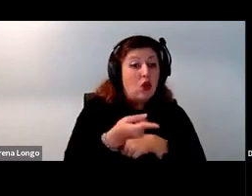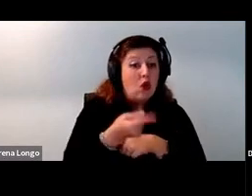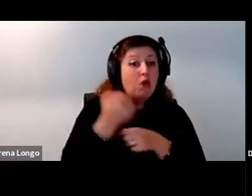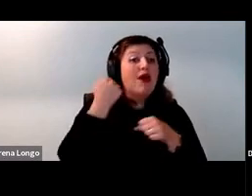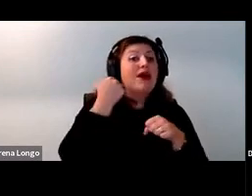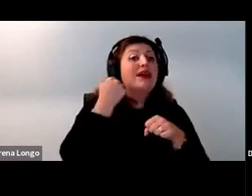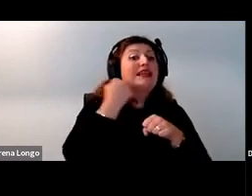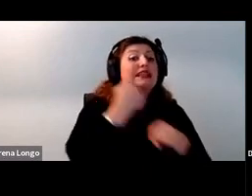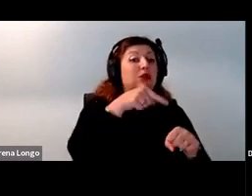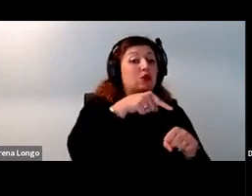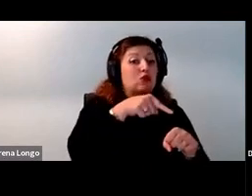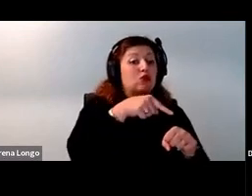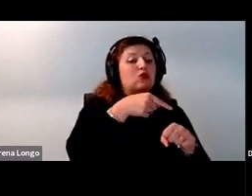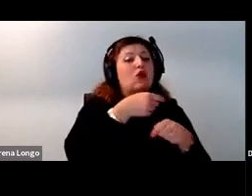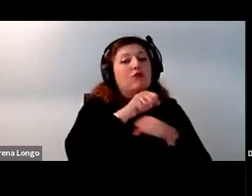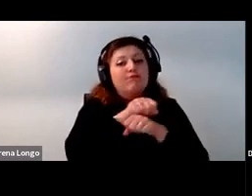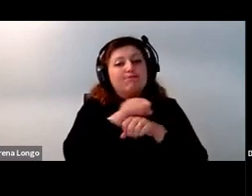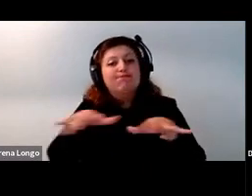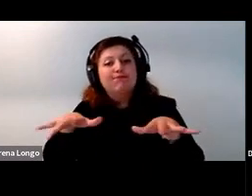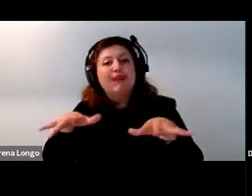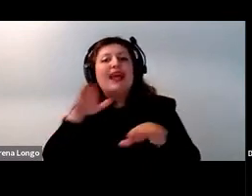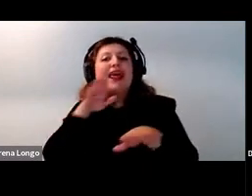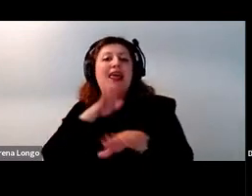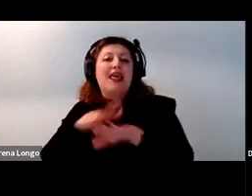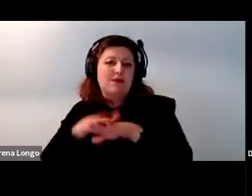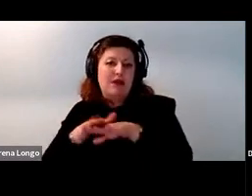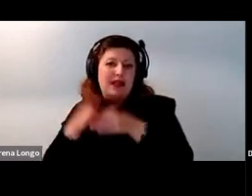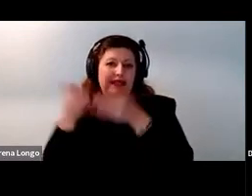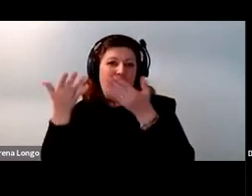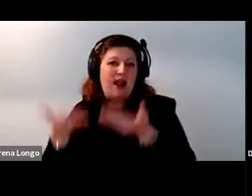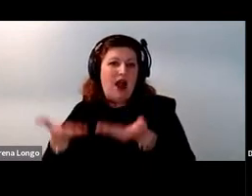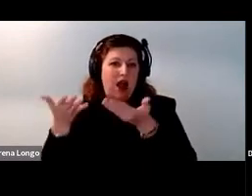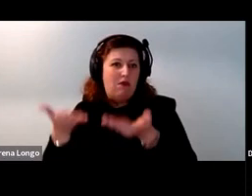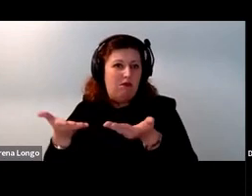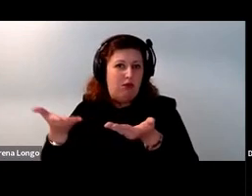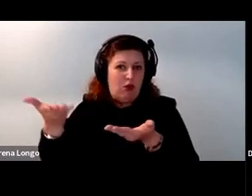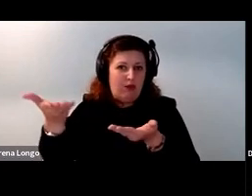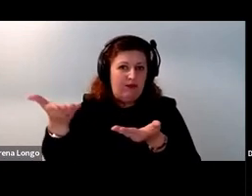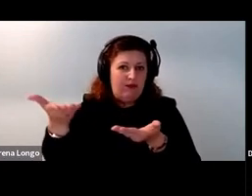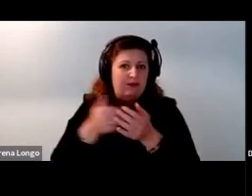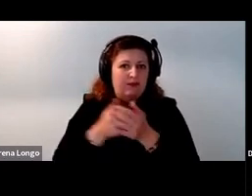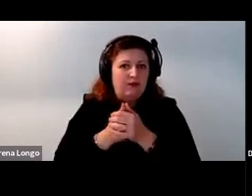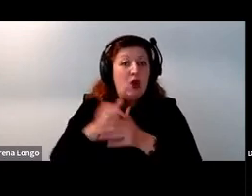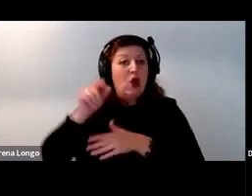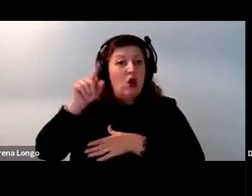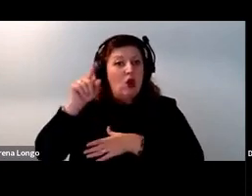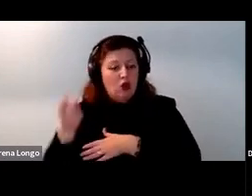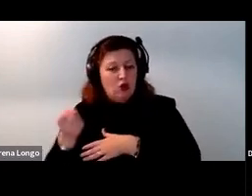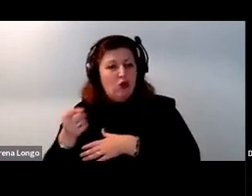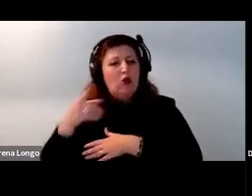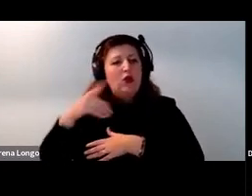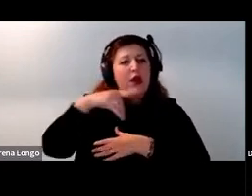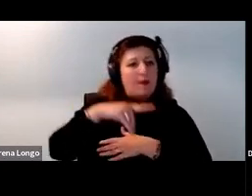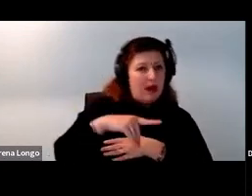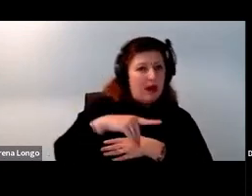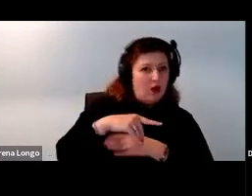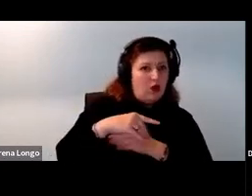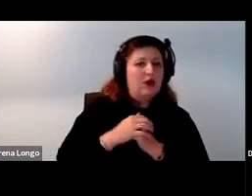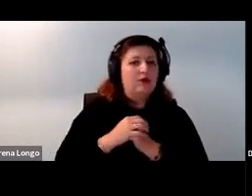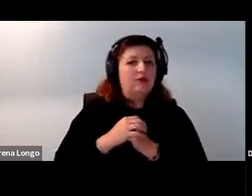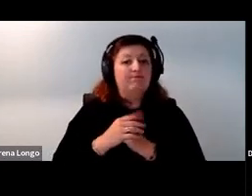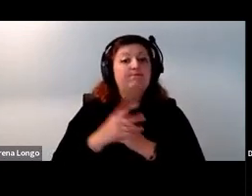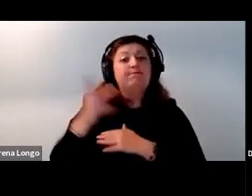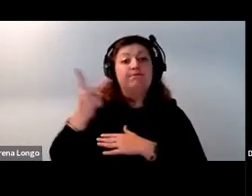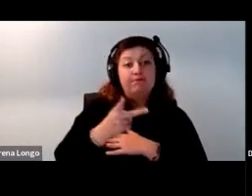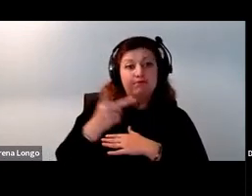cioè l'esperienza sul campo, è questo quello da mettere in evidenza.